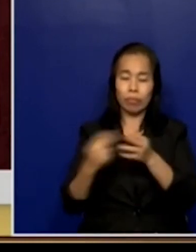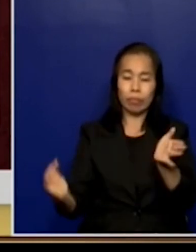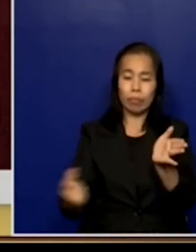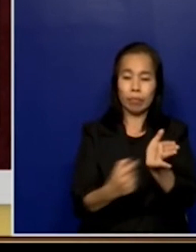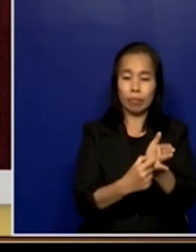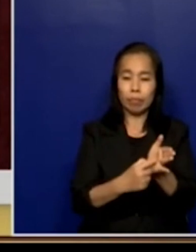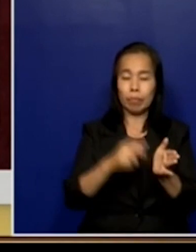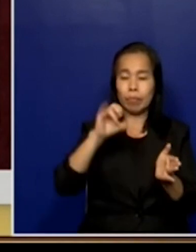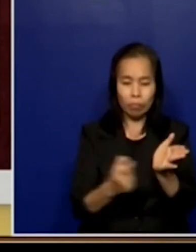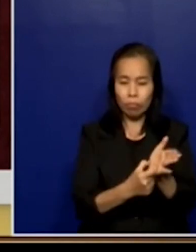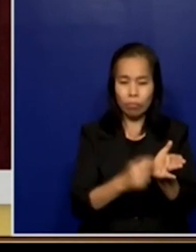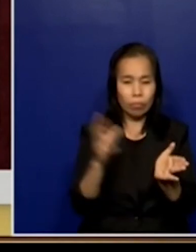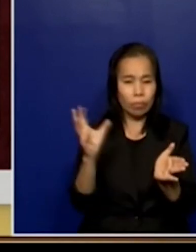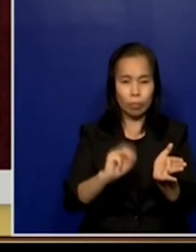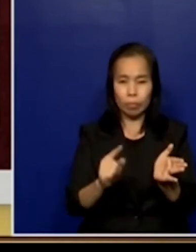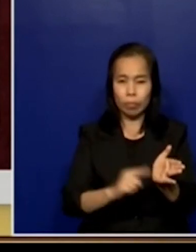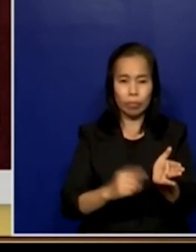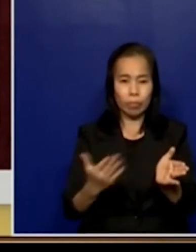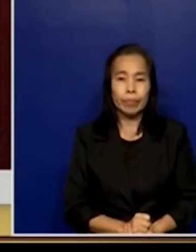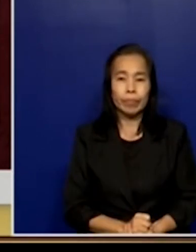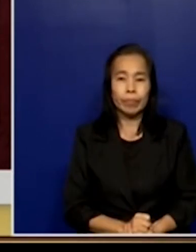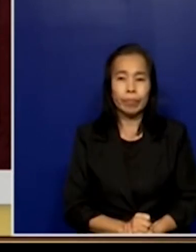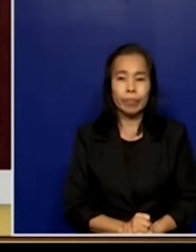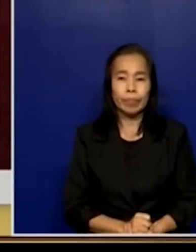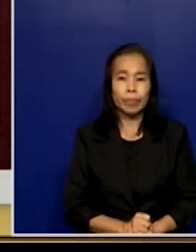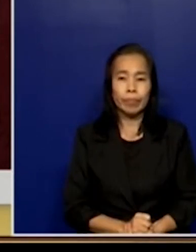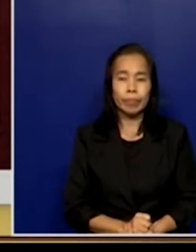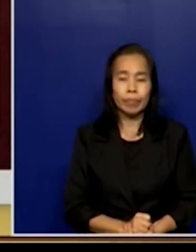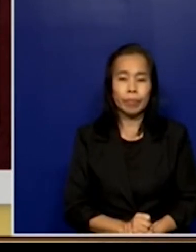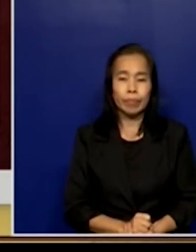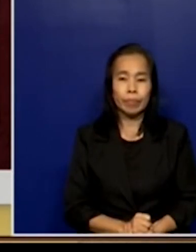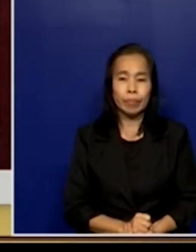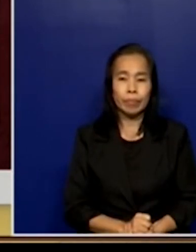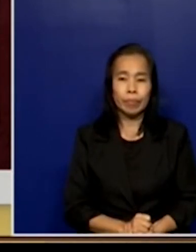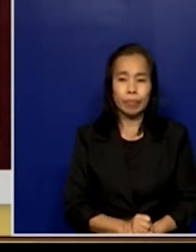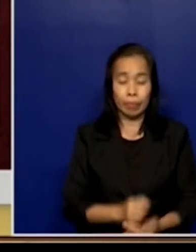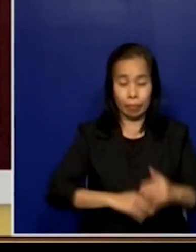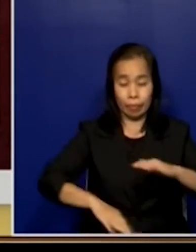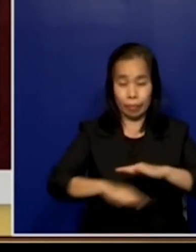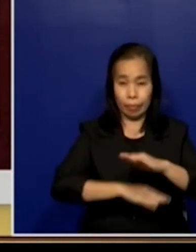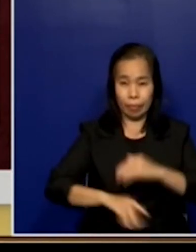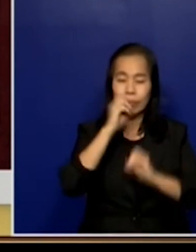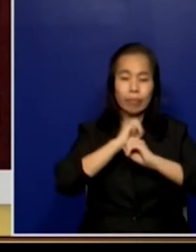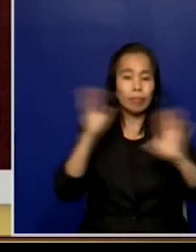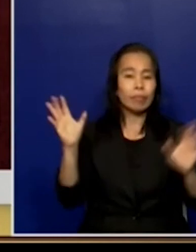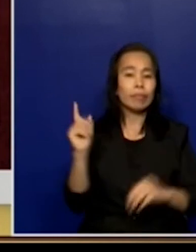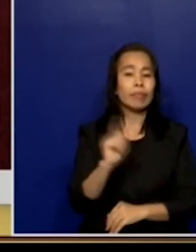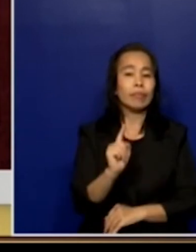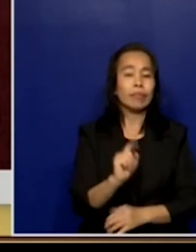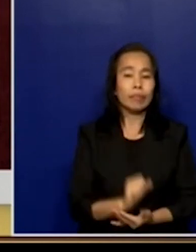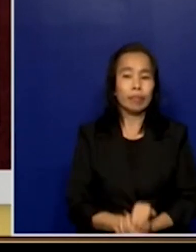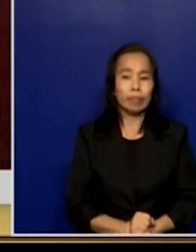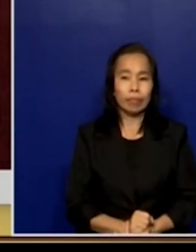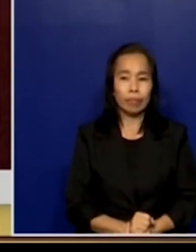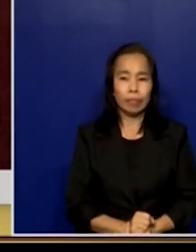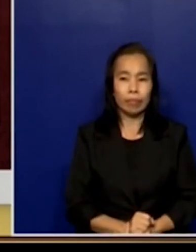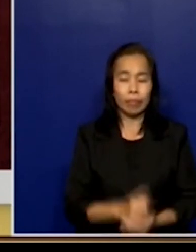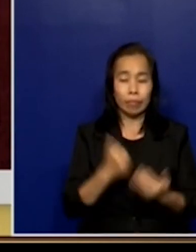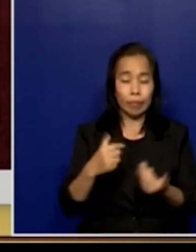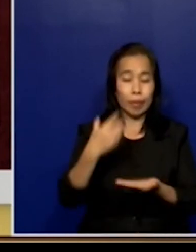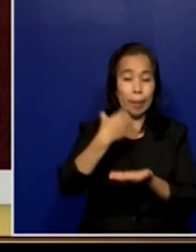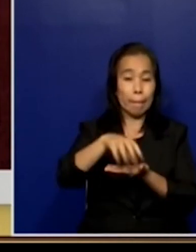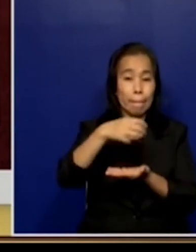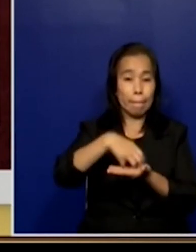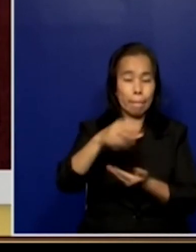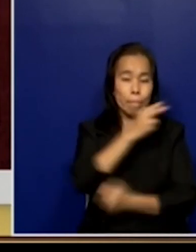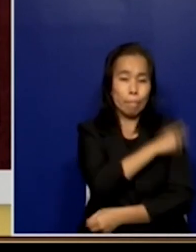CNก็โรมาดื่อๆในวนท 5 ตุลาคมอีกหกฐานชดหนึที่ชัดมากๆนะครับจากการถแหลงของแพทยหิงส